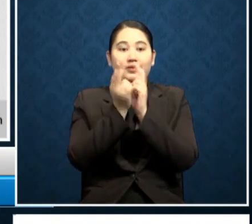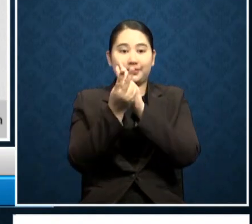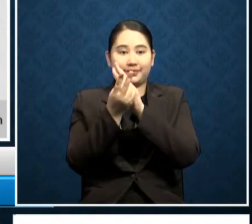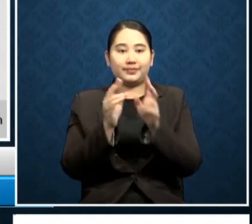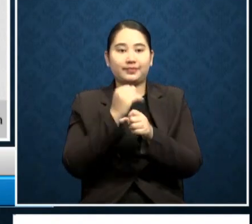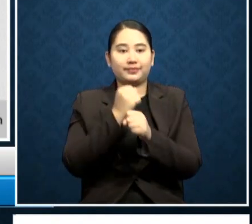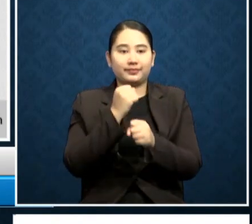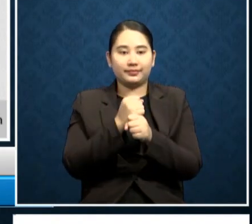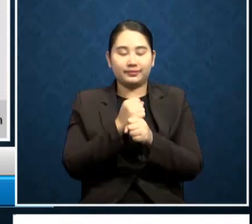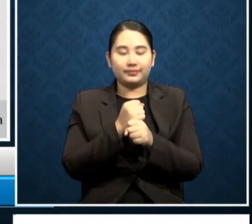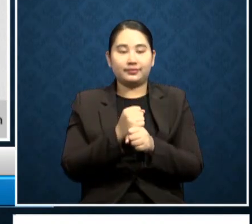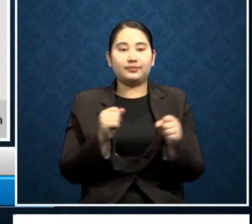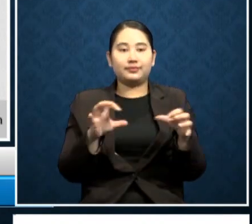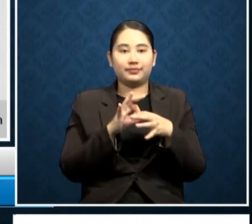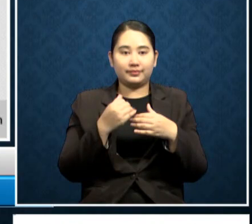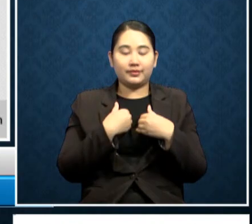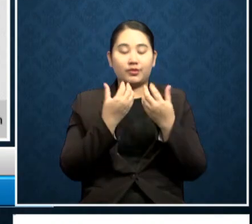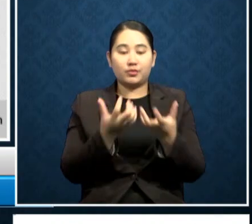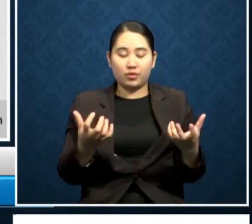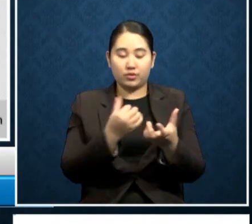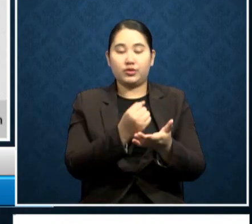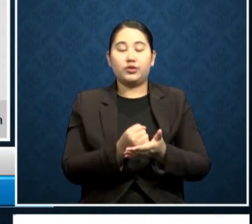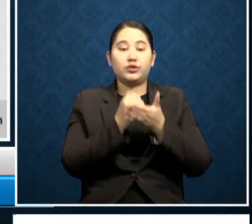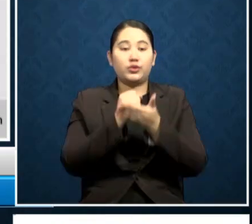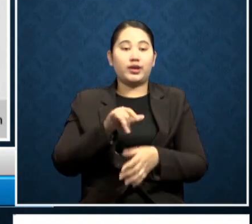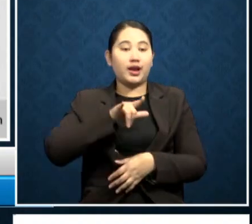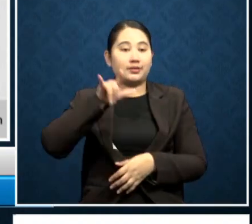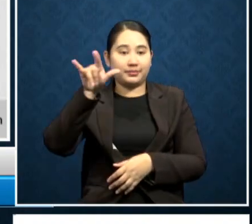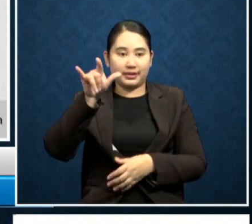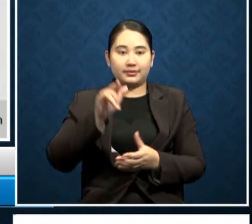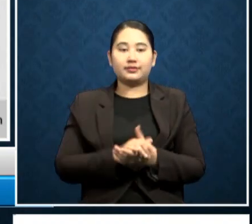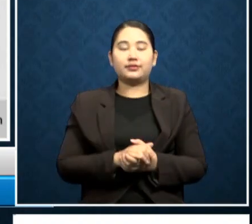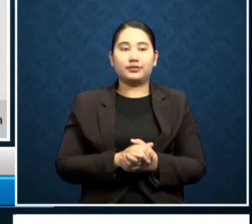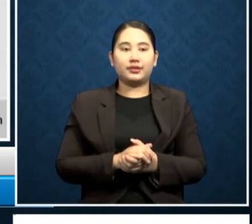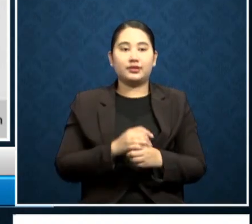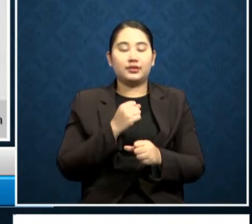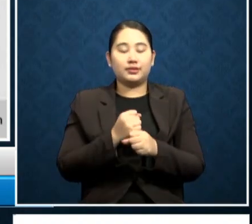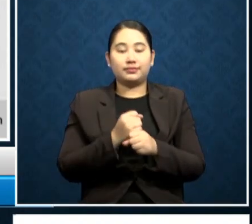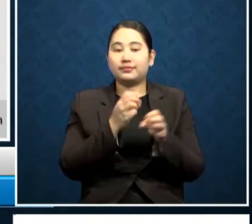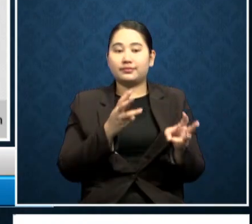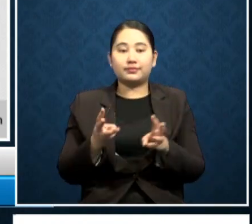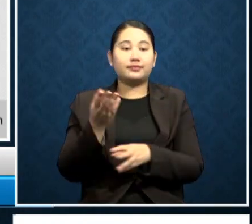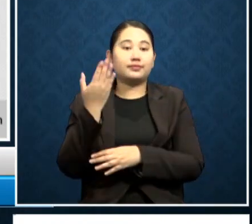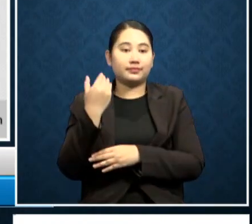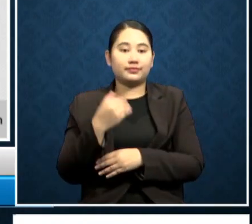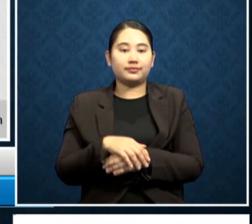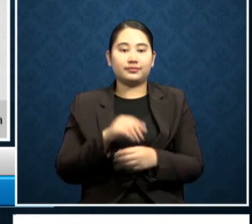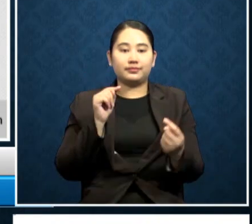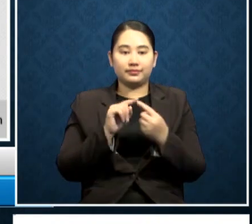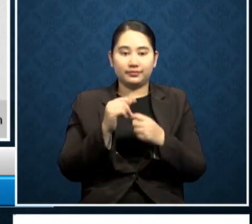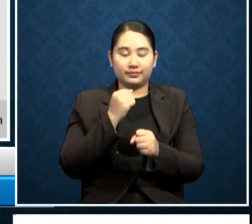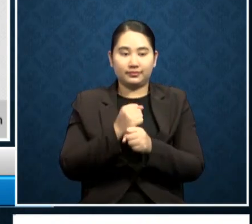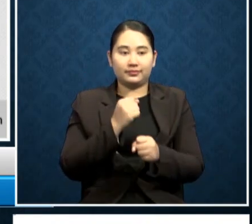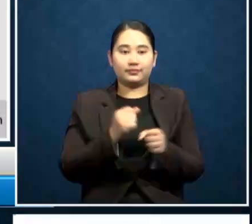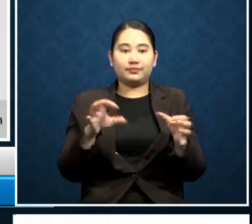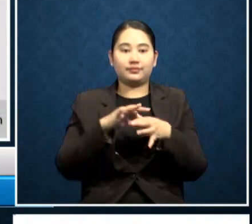ผสมผสานกับการใช้เครื่องช่วยการเดินอากาศภาคพื้นดินแบบดั้งเดิมเพื่อประสิทธิภาพในด้านการ